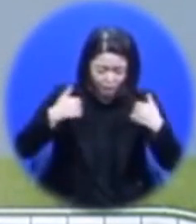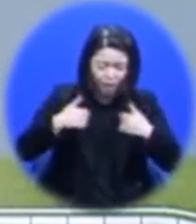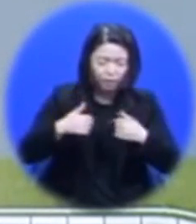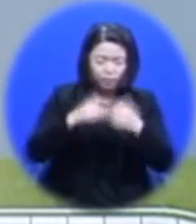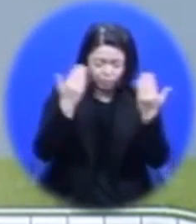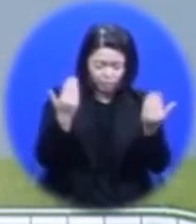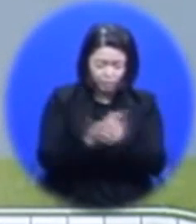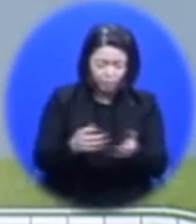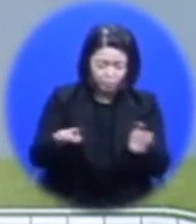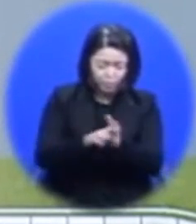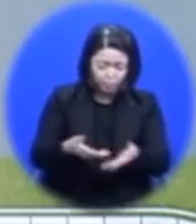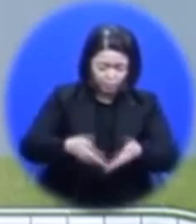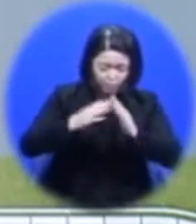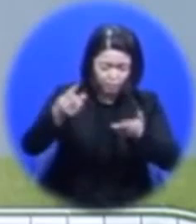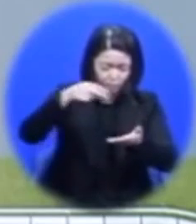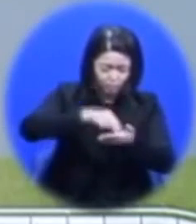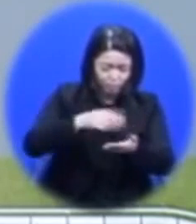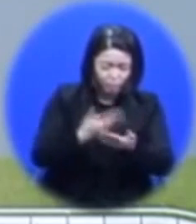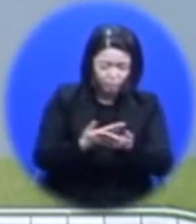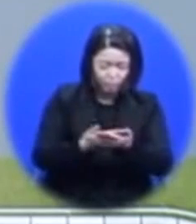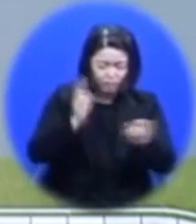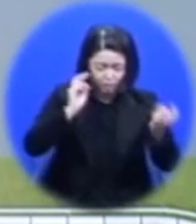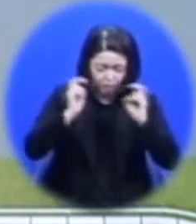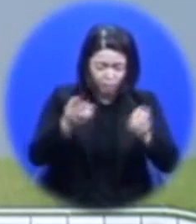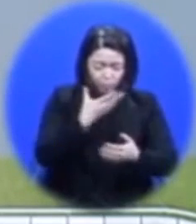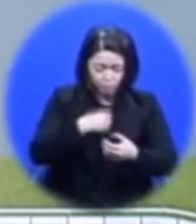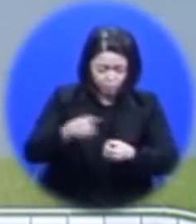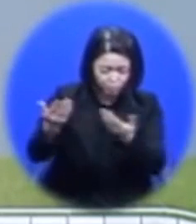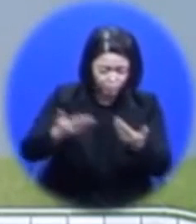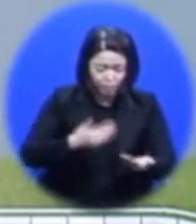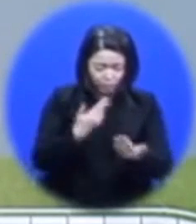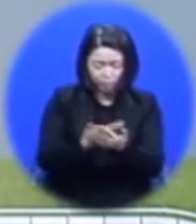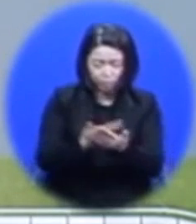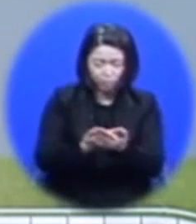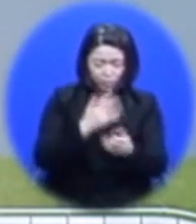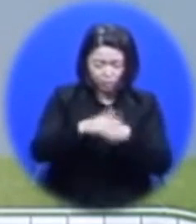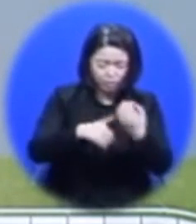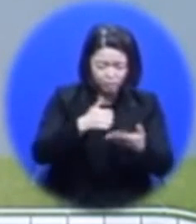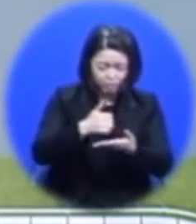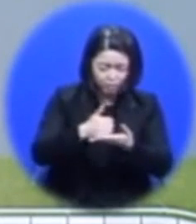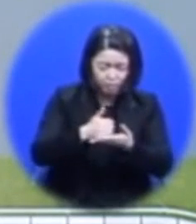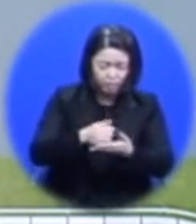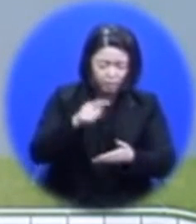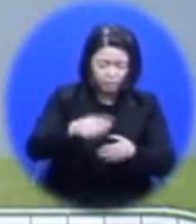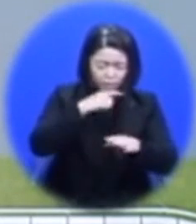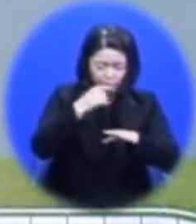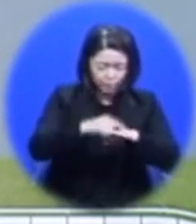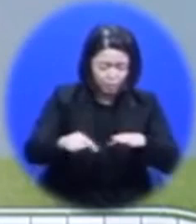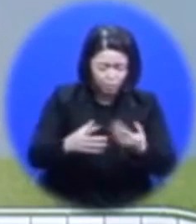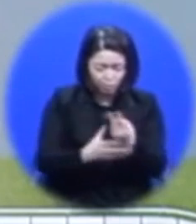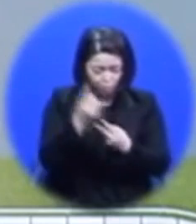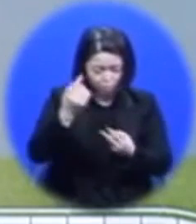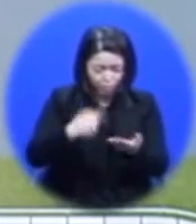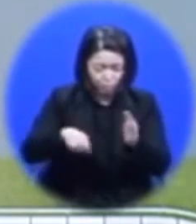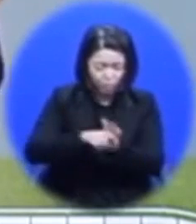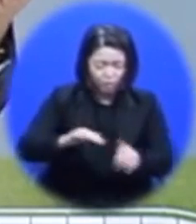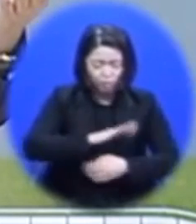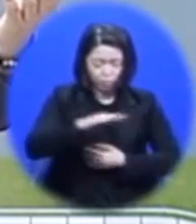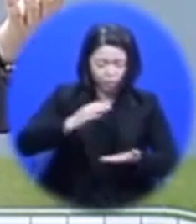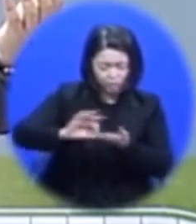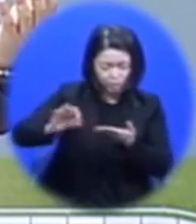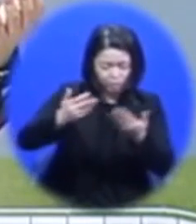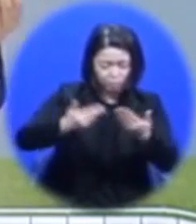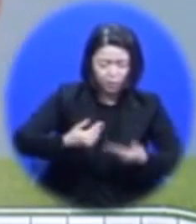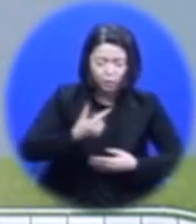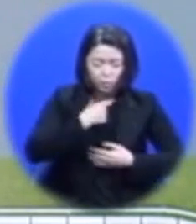믿음으로 세워주소서. 기업을 축복하시옵소서. 하나님, 이 민족의 통일을 위해 우리가 쓰임을 받기